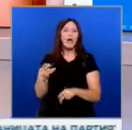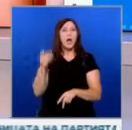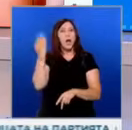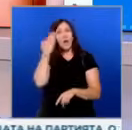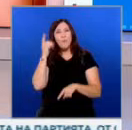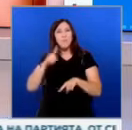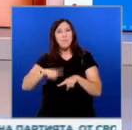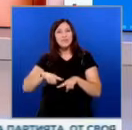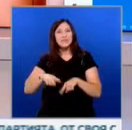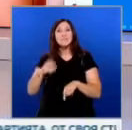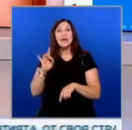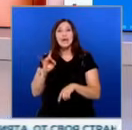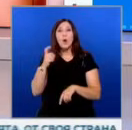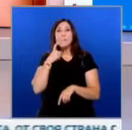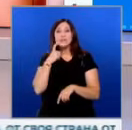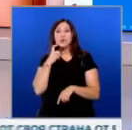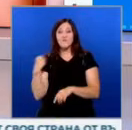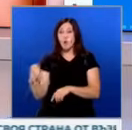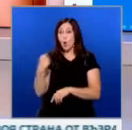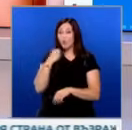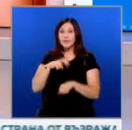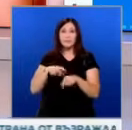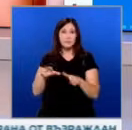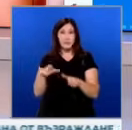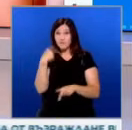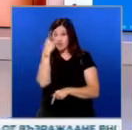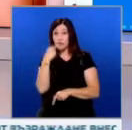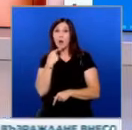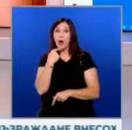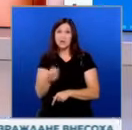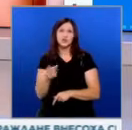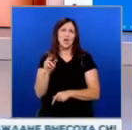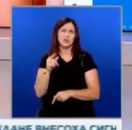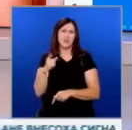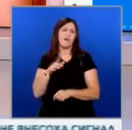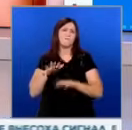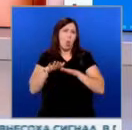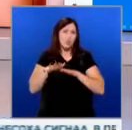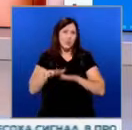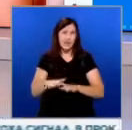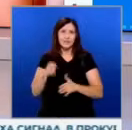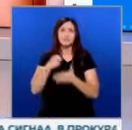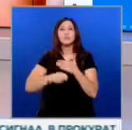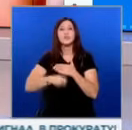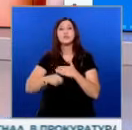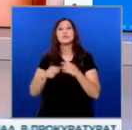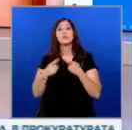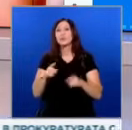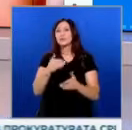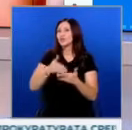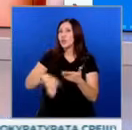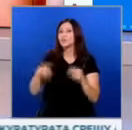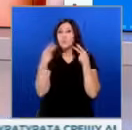подсъдимия Рангел Бизюрев удря Димитър Малинов в лицето и заяви, че е казал това под натиск. Потвърди останалата част